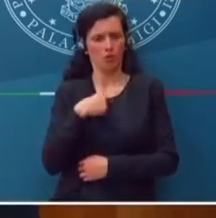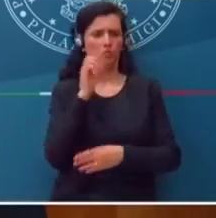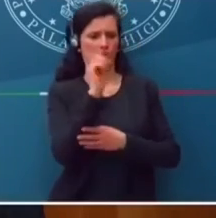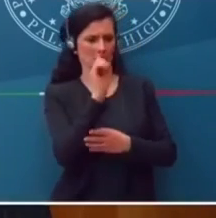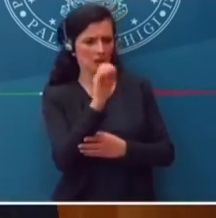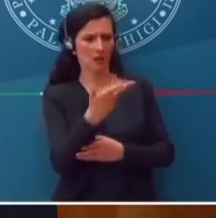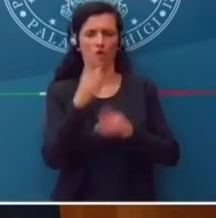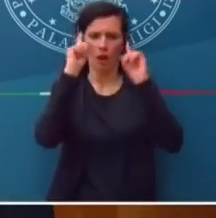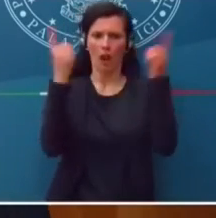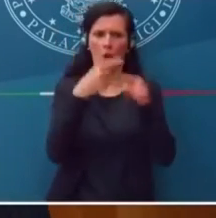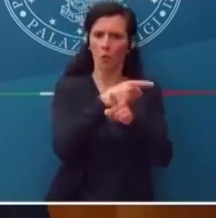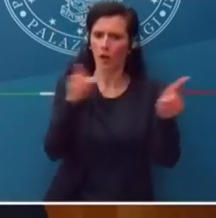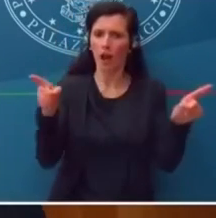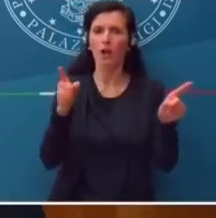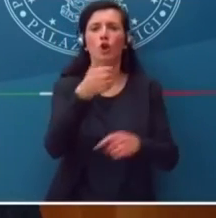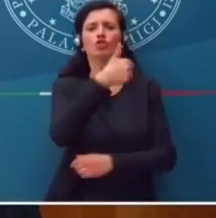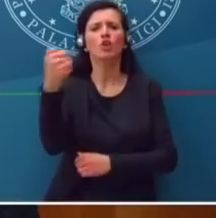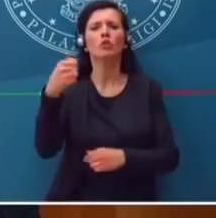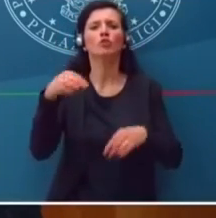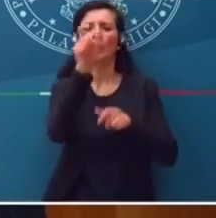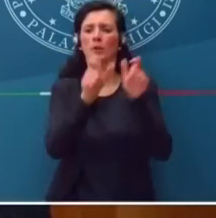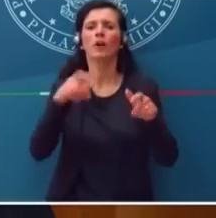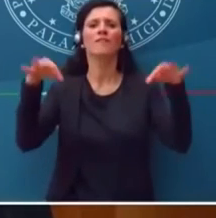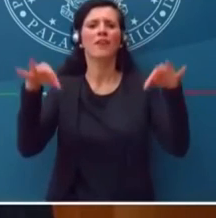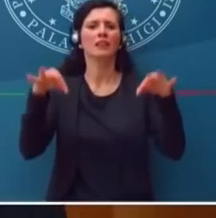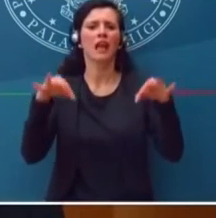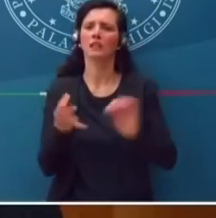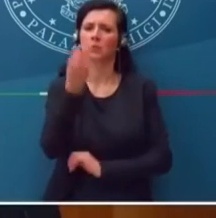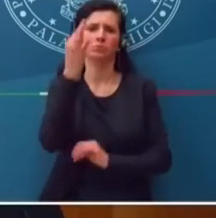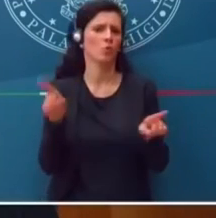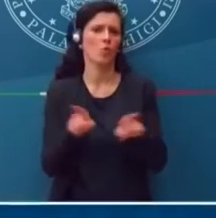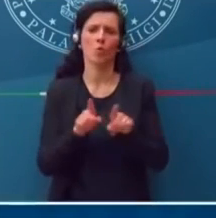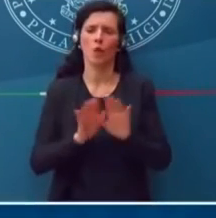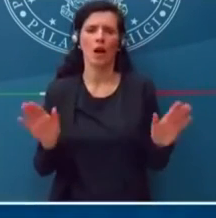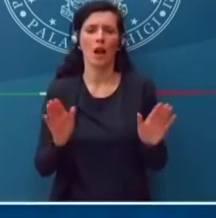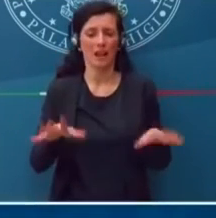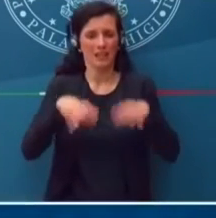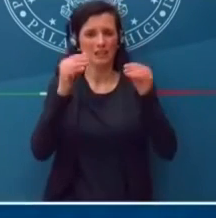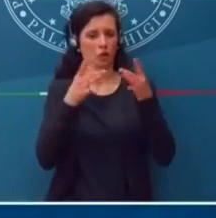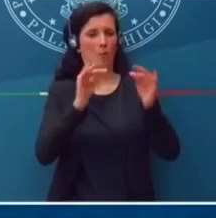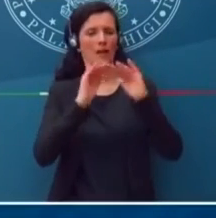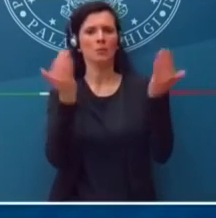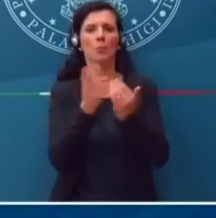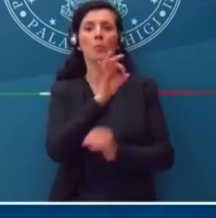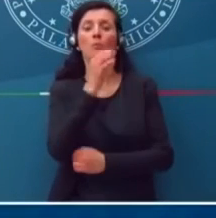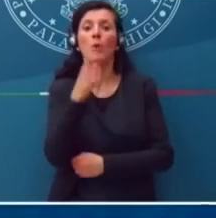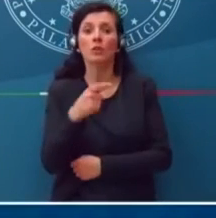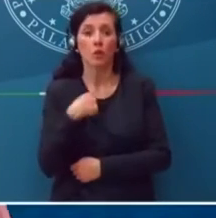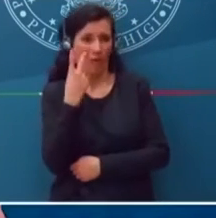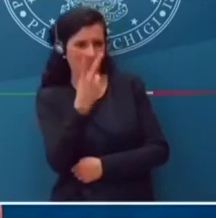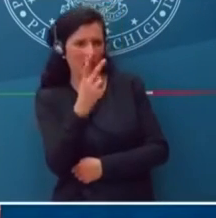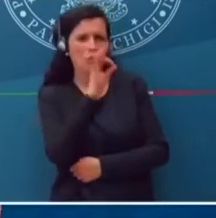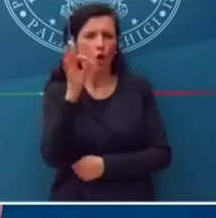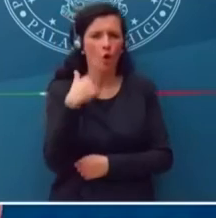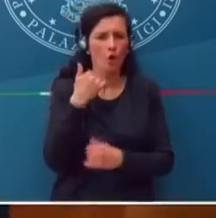laureato, ho fatto gli esami a 100 fantasmi da quando è iniziata la pandemia, perché o li vedo o li sento, perché lei sa che la qualità